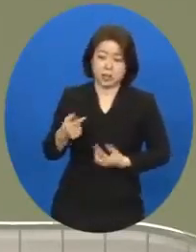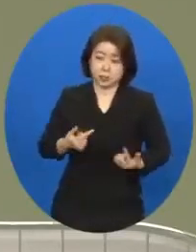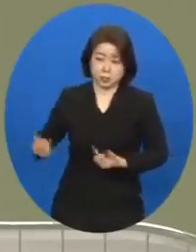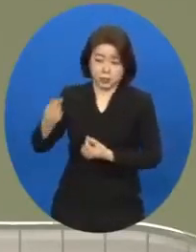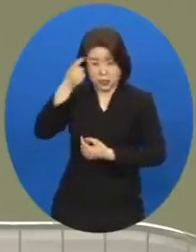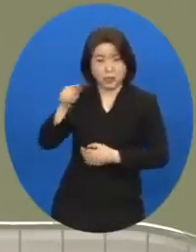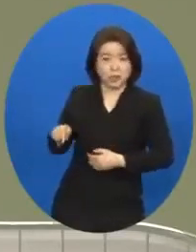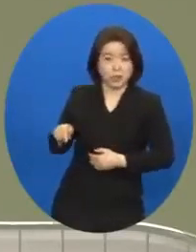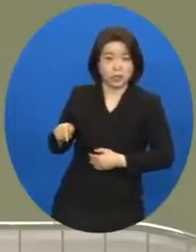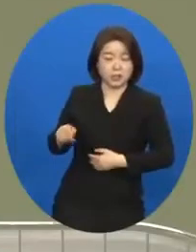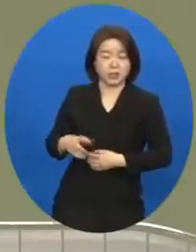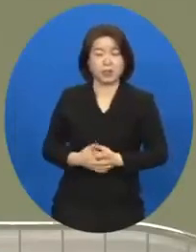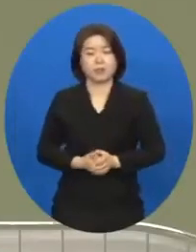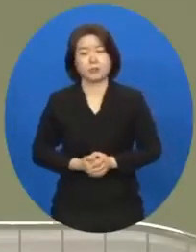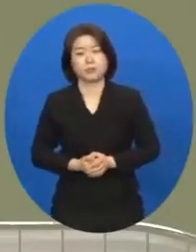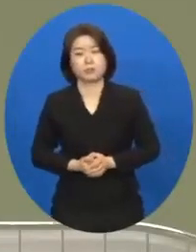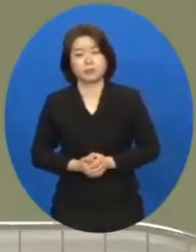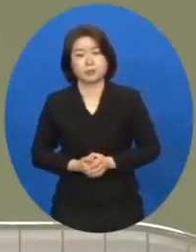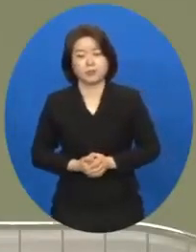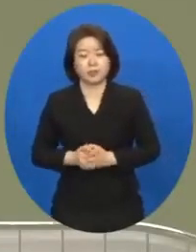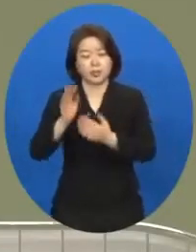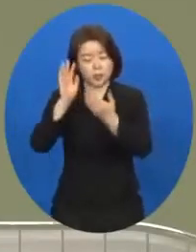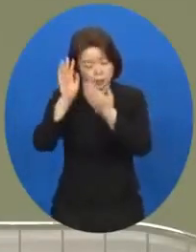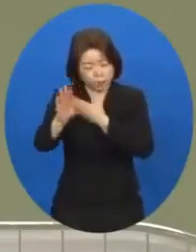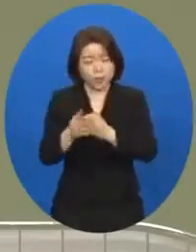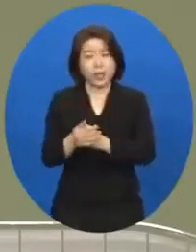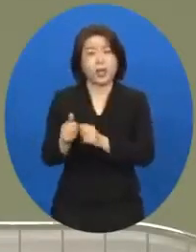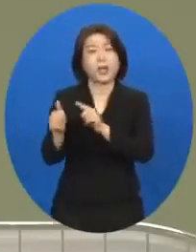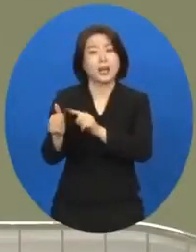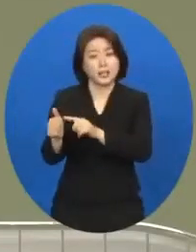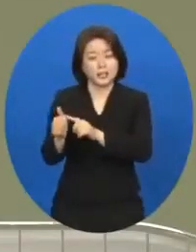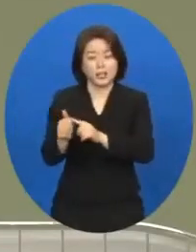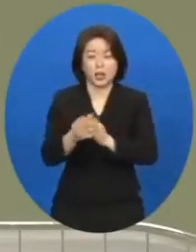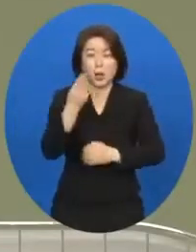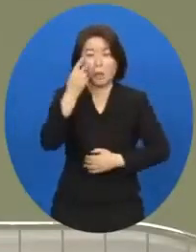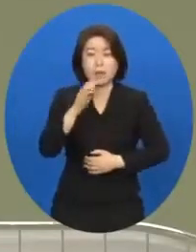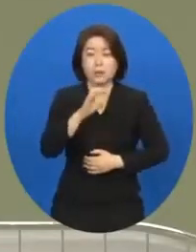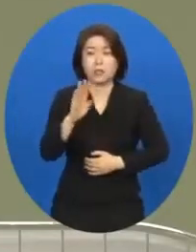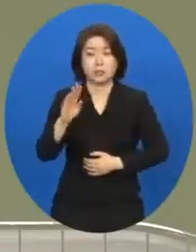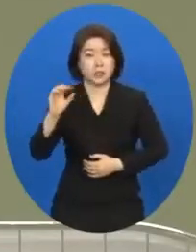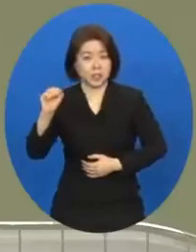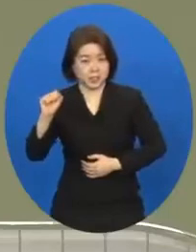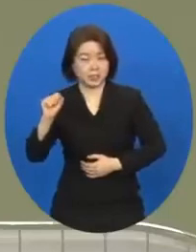느꼈어요. 그가 후일에 미국 CBS 방송